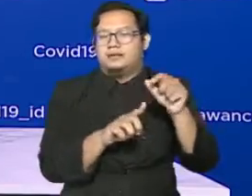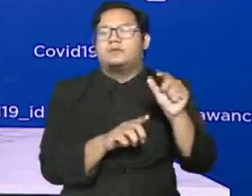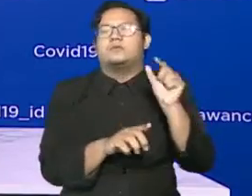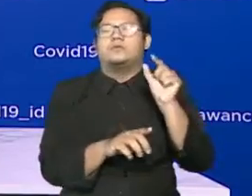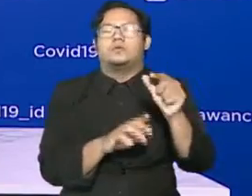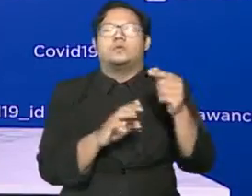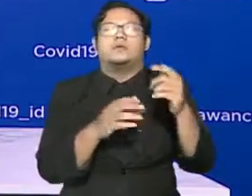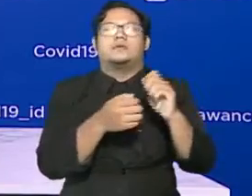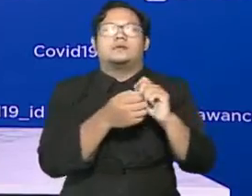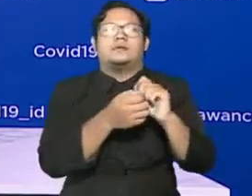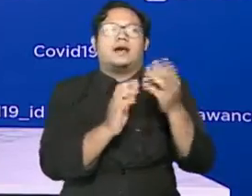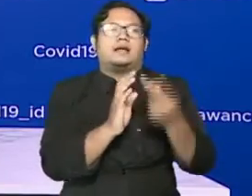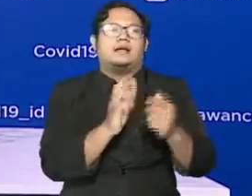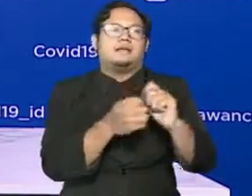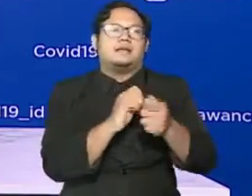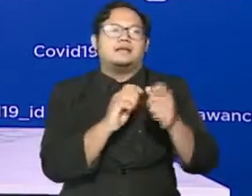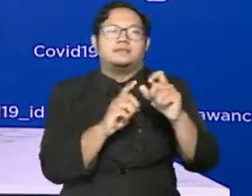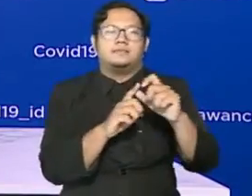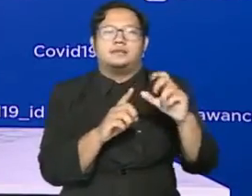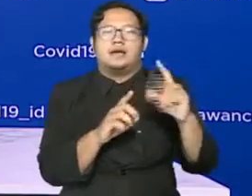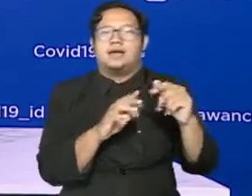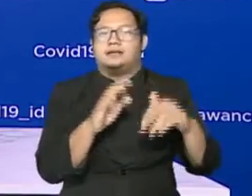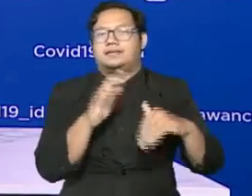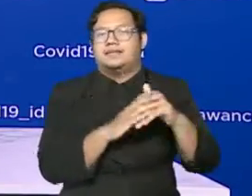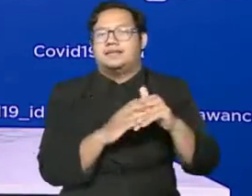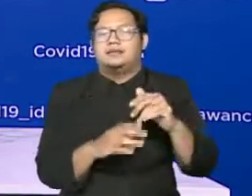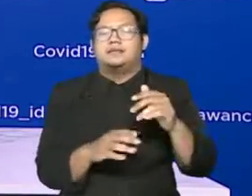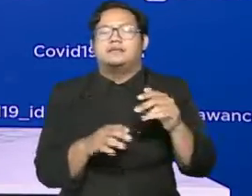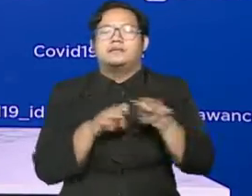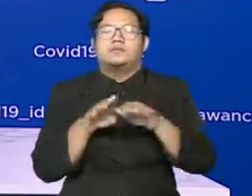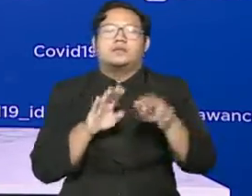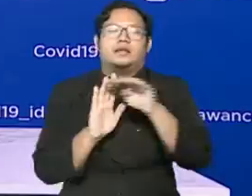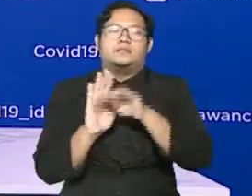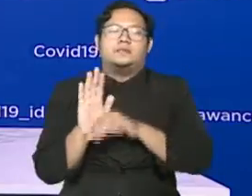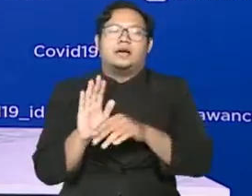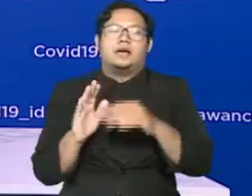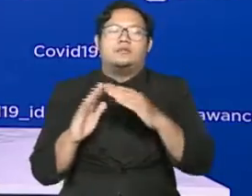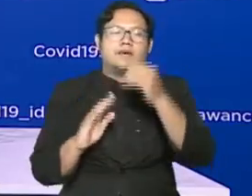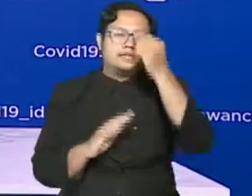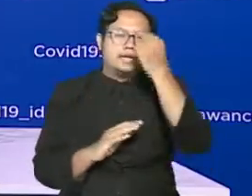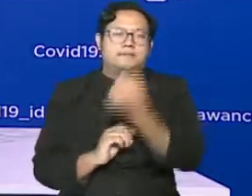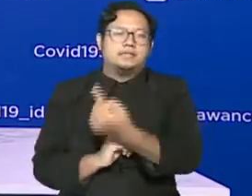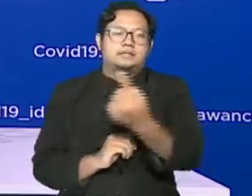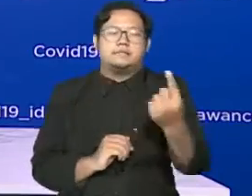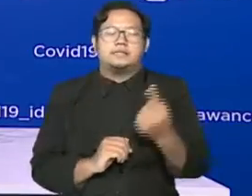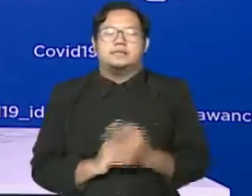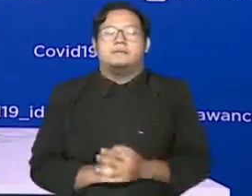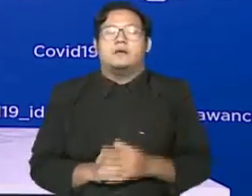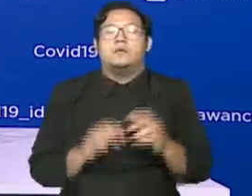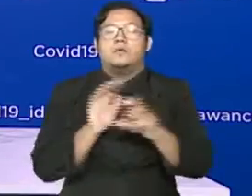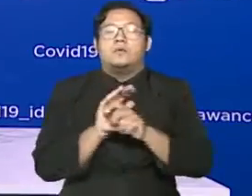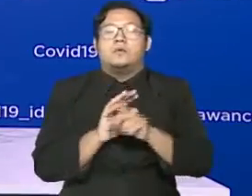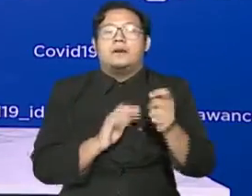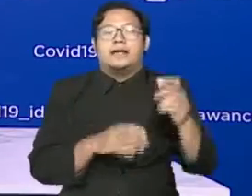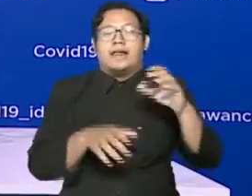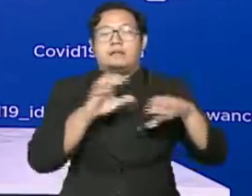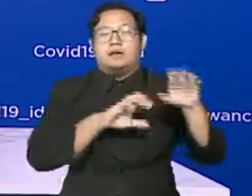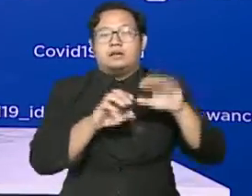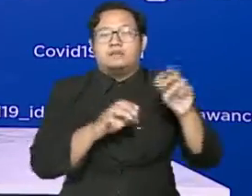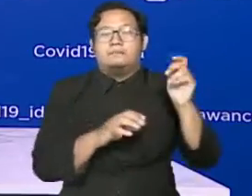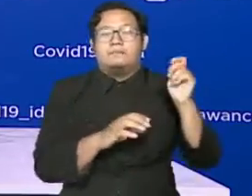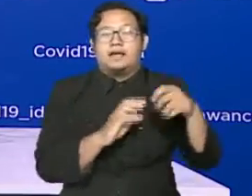arti PCR sesuai dengan kewenangan masing-masing jika terhadap laboratorium yang memakai harga tidak